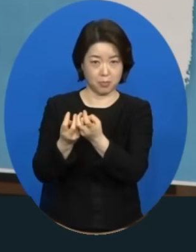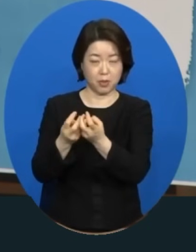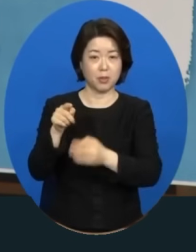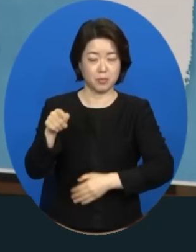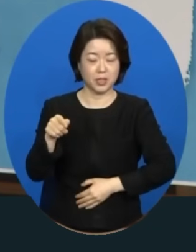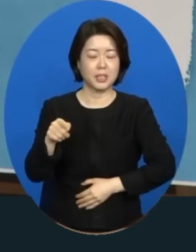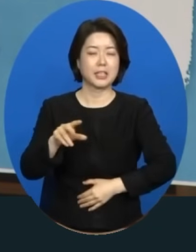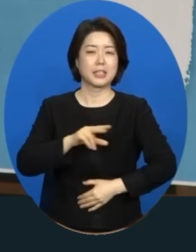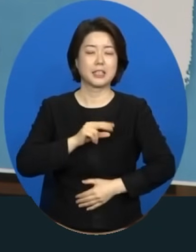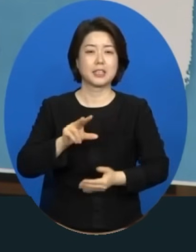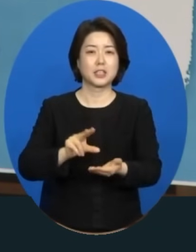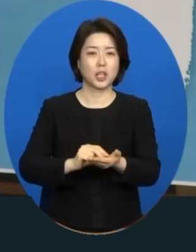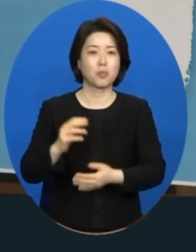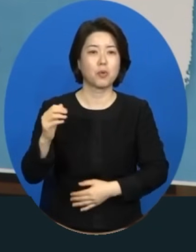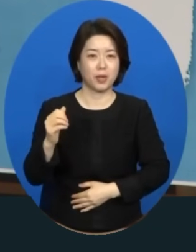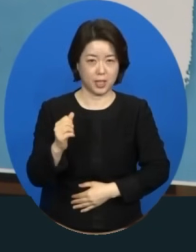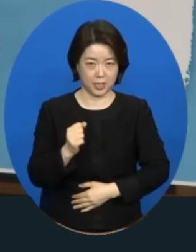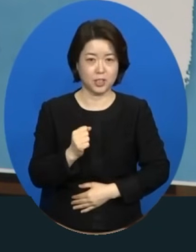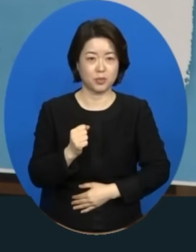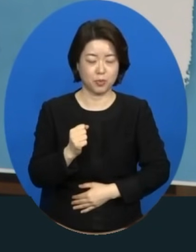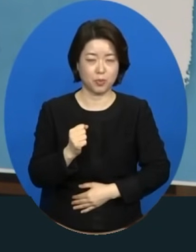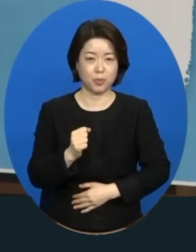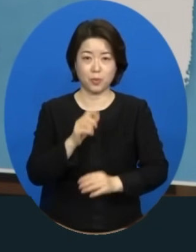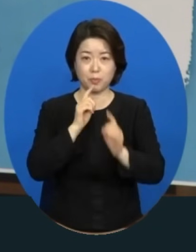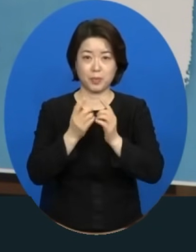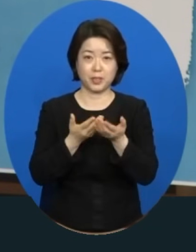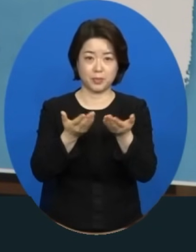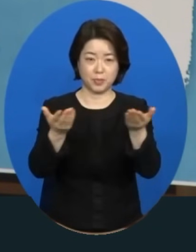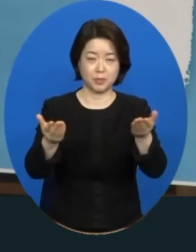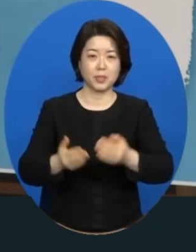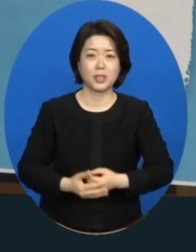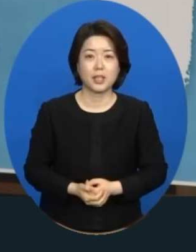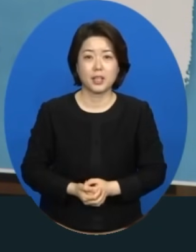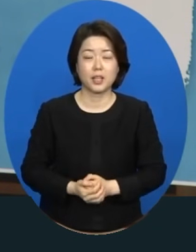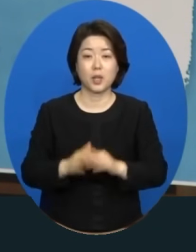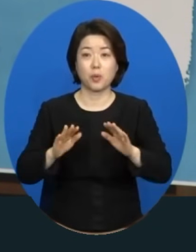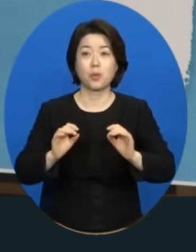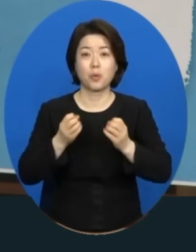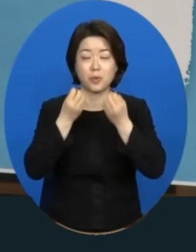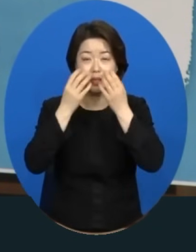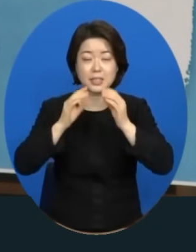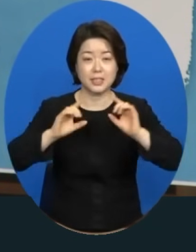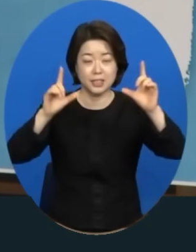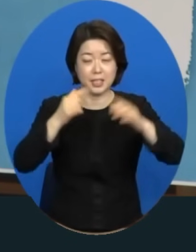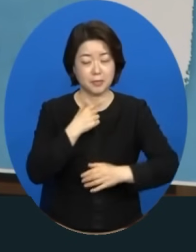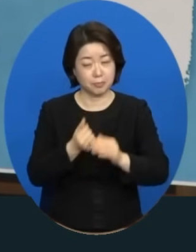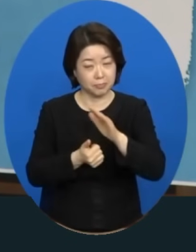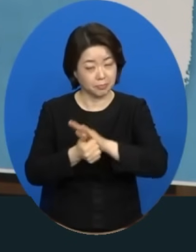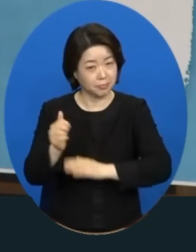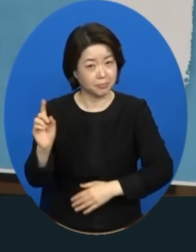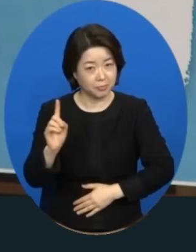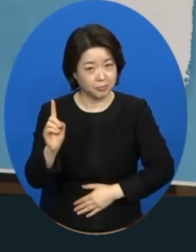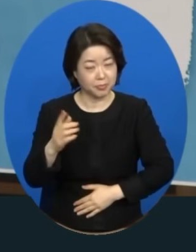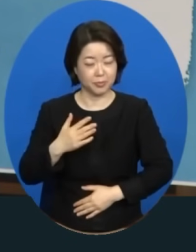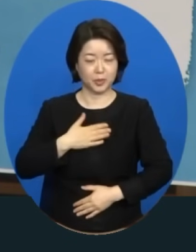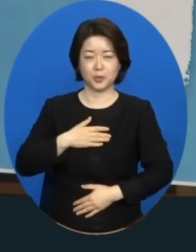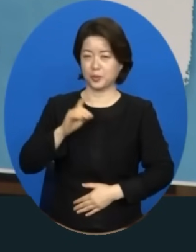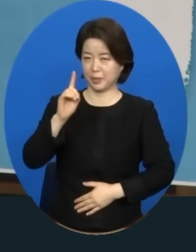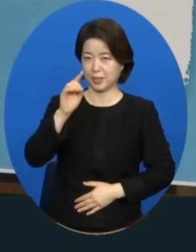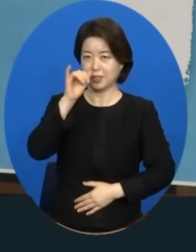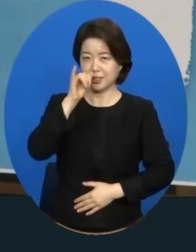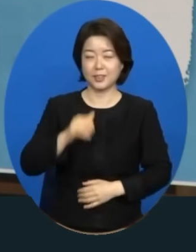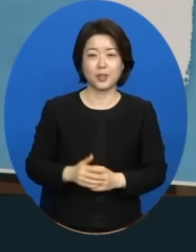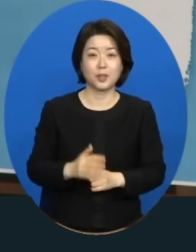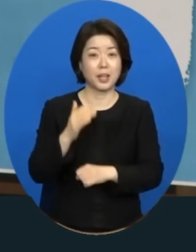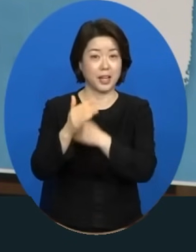제목의 말씀을 나누겠습니다. 여러분들의 새 소원은 무엇입니까? 저에게도 하나 소원이 있는데